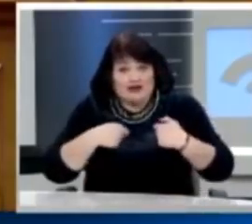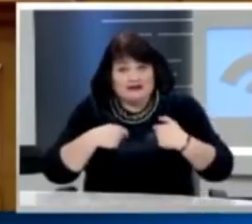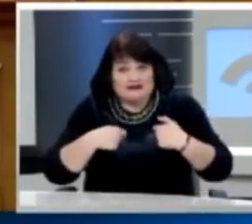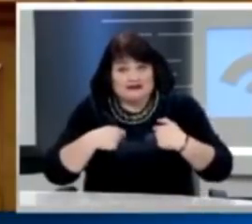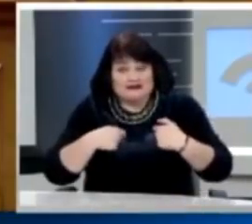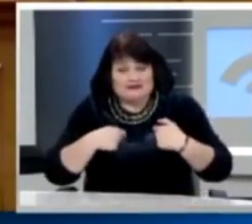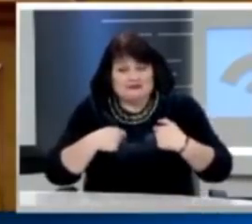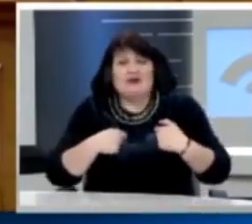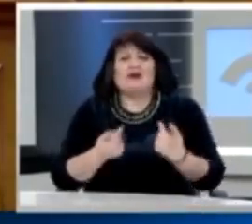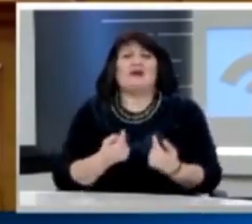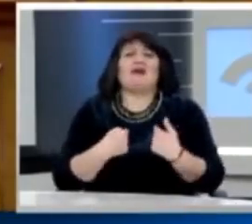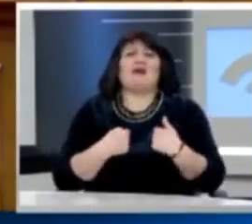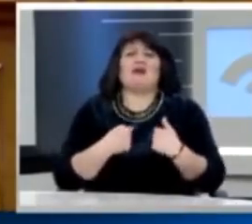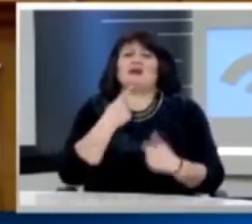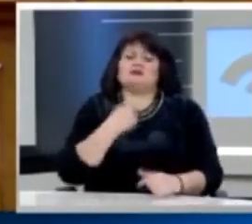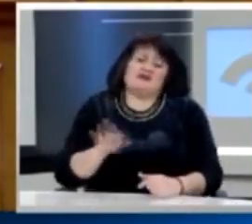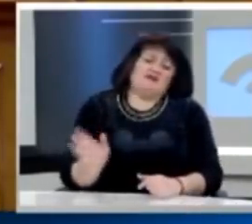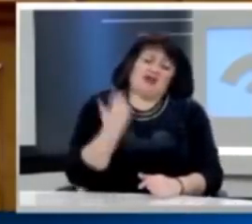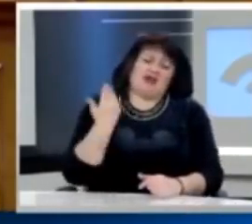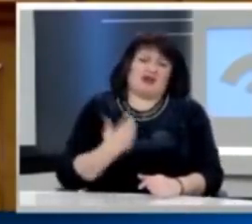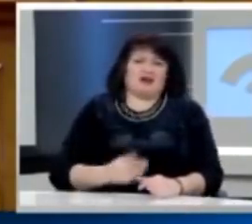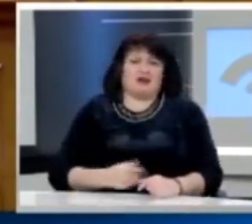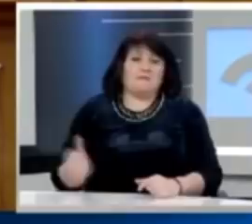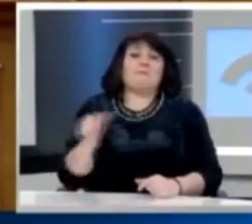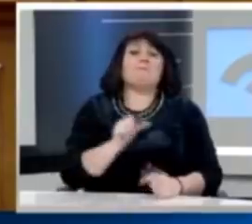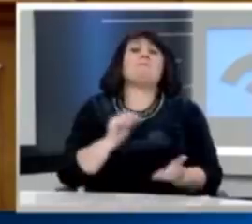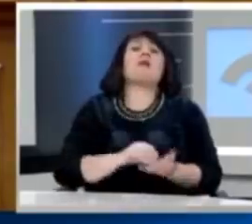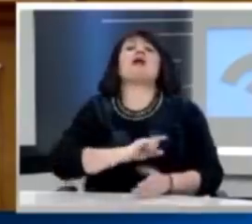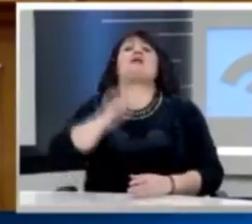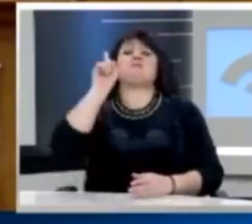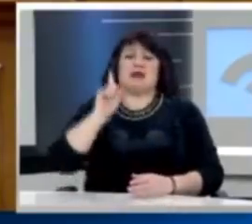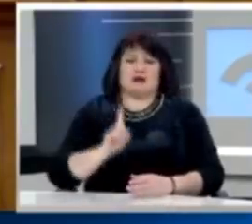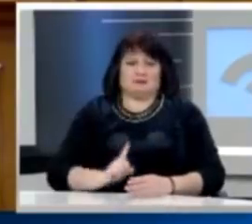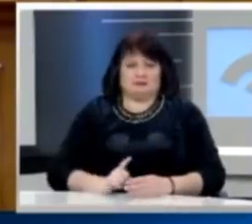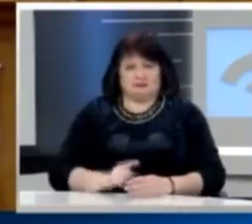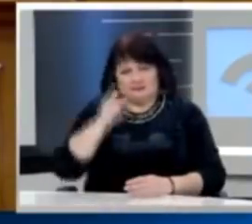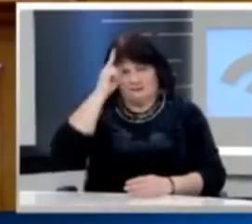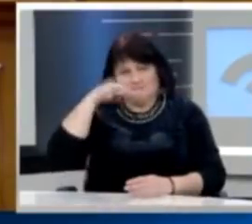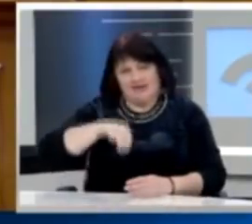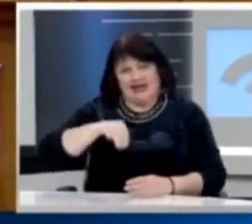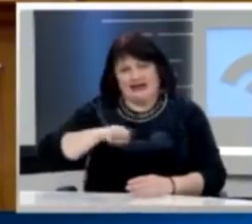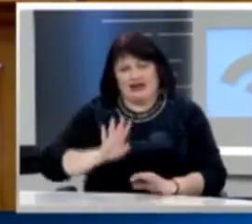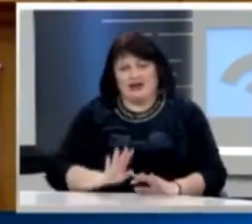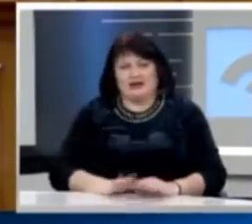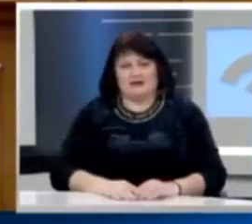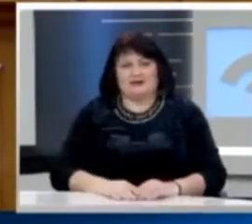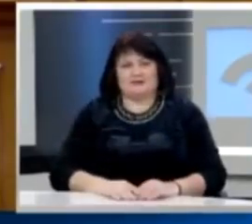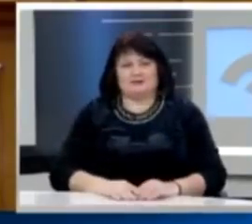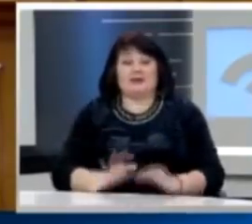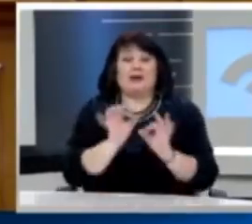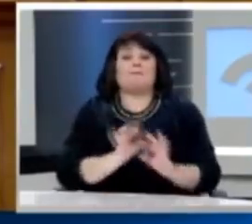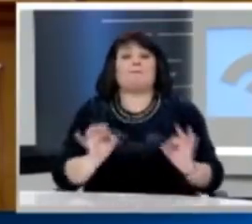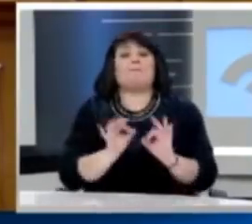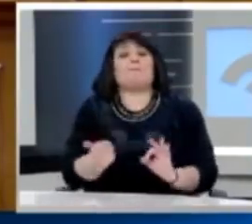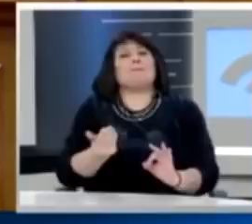ακόμα εξακολουθούν να λένε go back, επί της ουσίας της πολιτικής της βέβαια, και όχι από τα προεκλογικά μπαλκόνια όπως